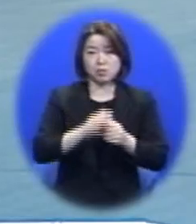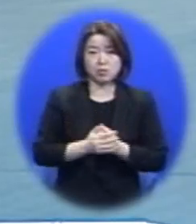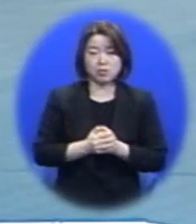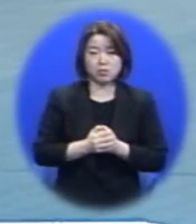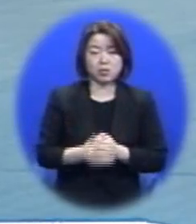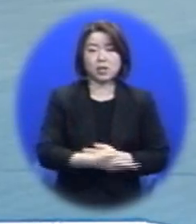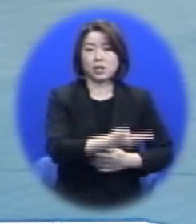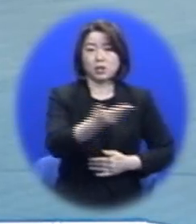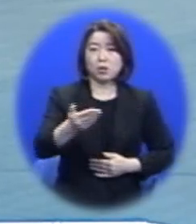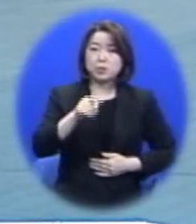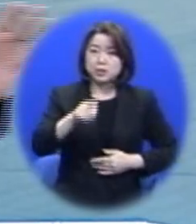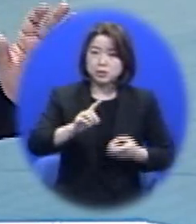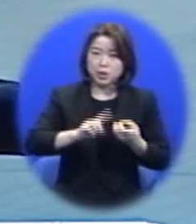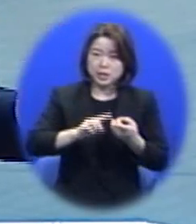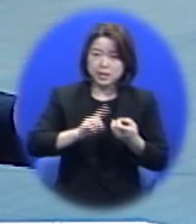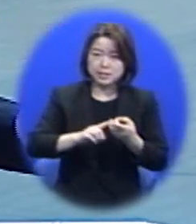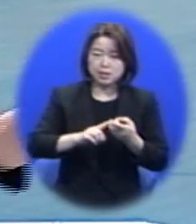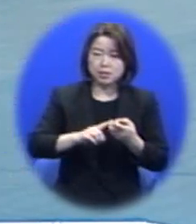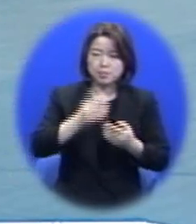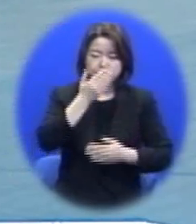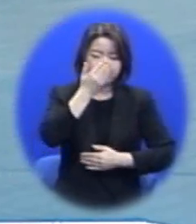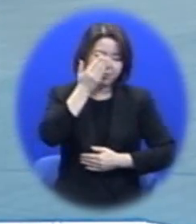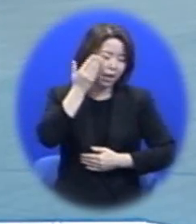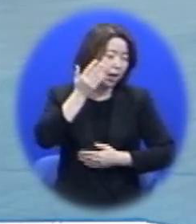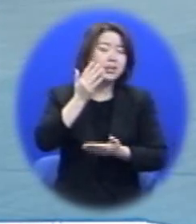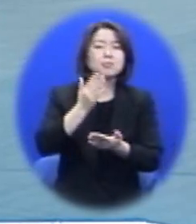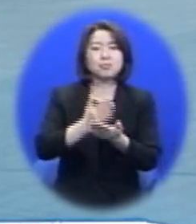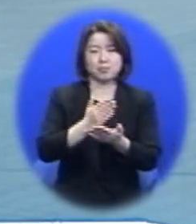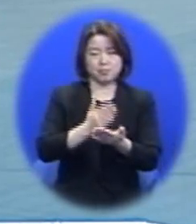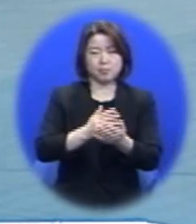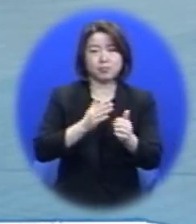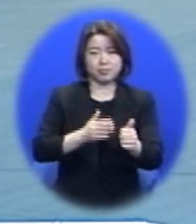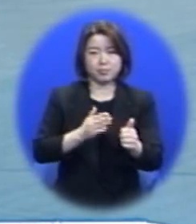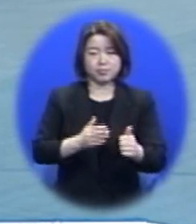여러분이 그 사실을 이제는 외면하지 않았으면 좋겠습니다.